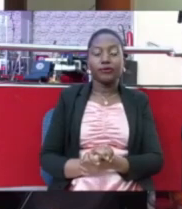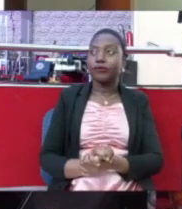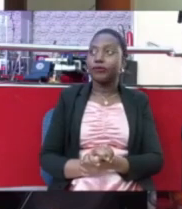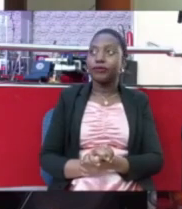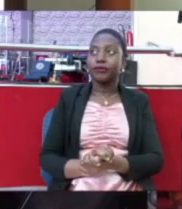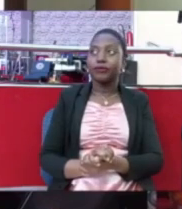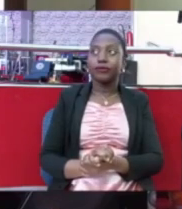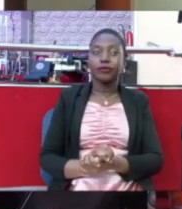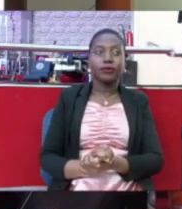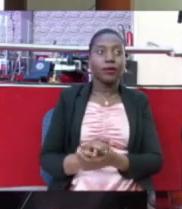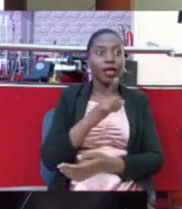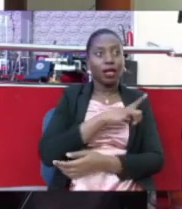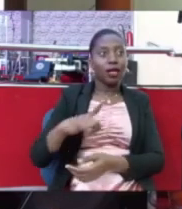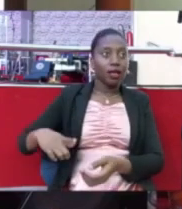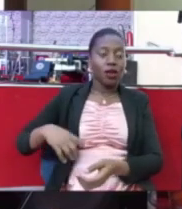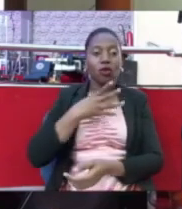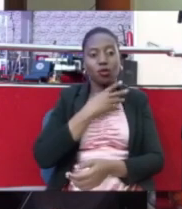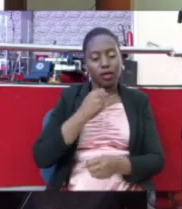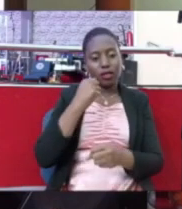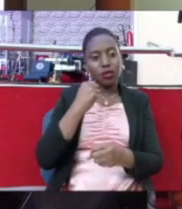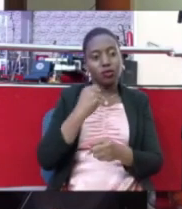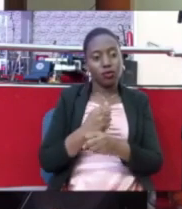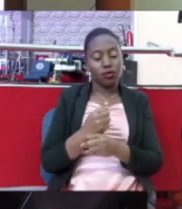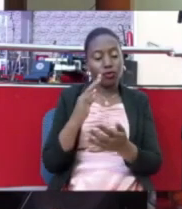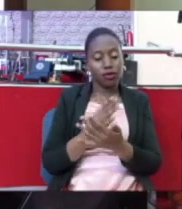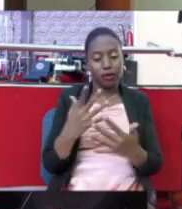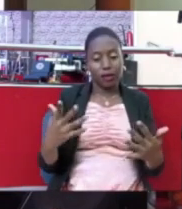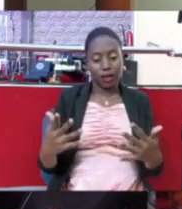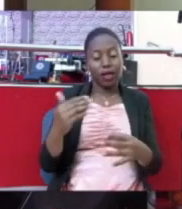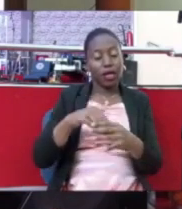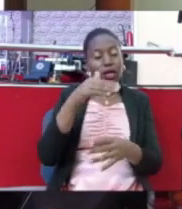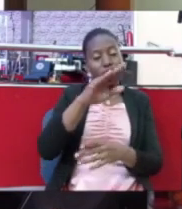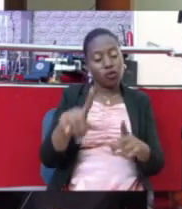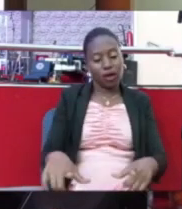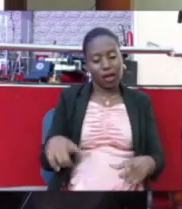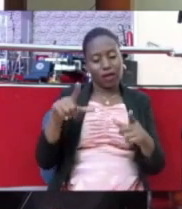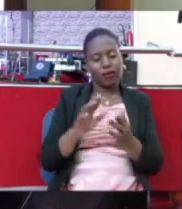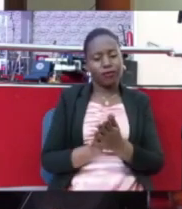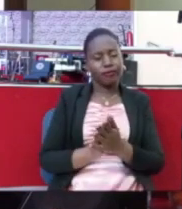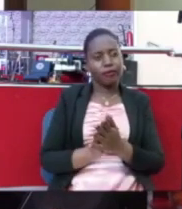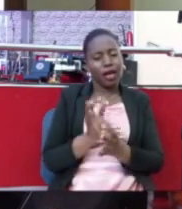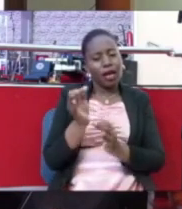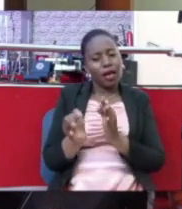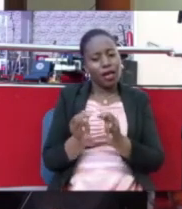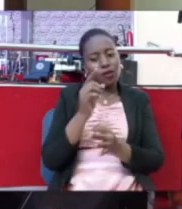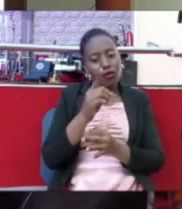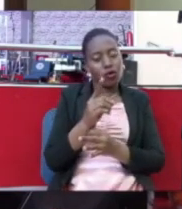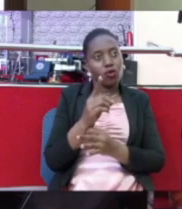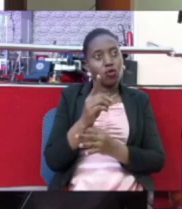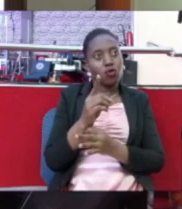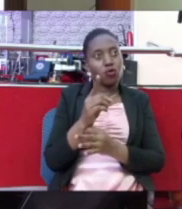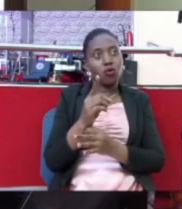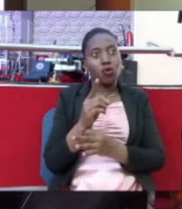The Lord wants to do a work in your life. Mungu anataka kutenda jambo kwa maisha yako. If you are sick. Kama utamuitisha.